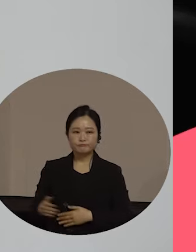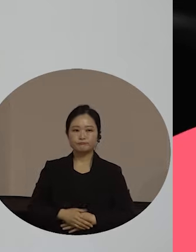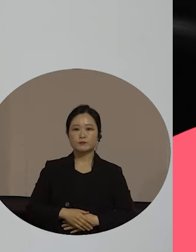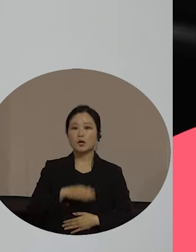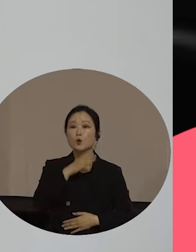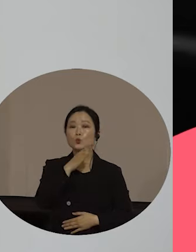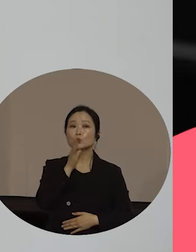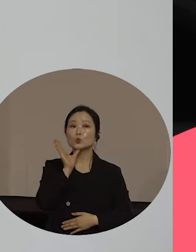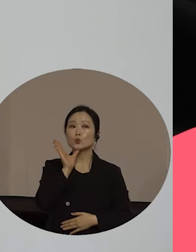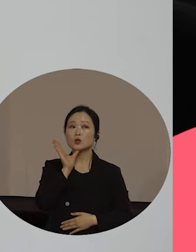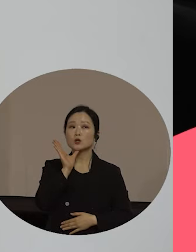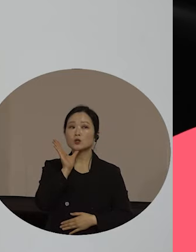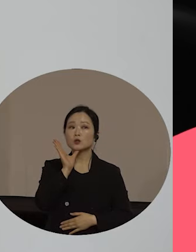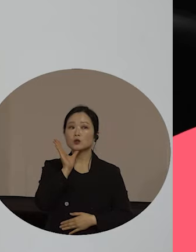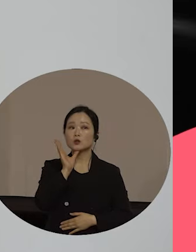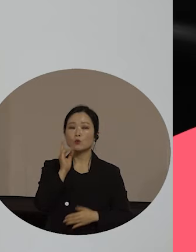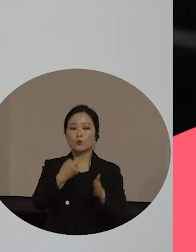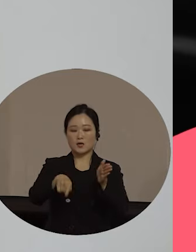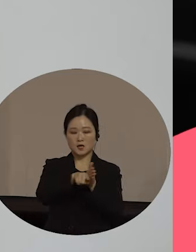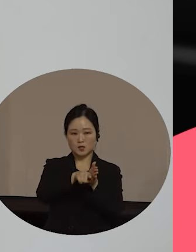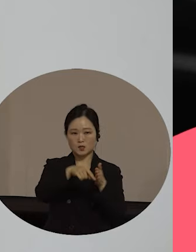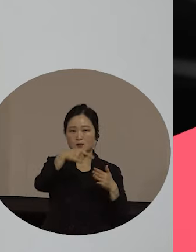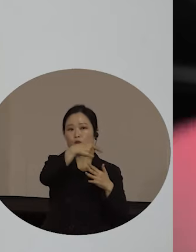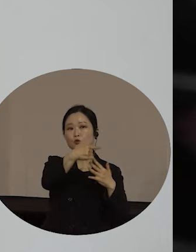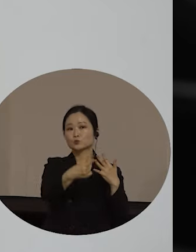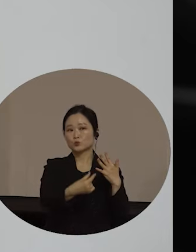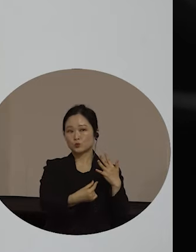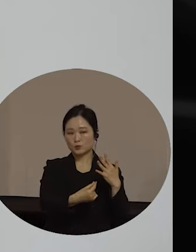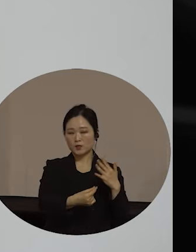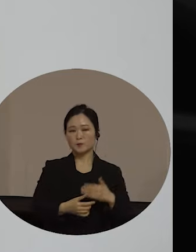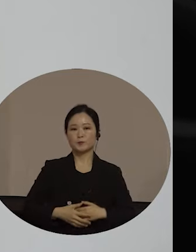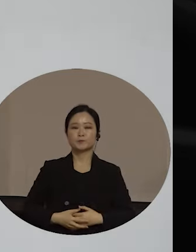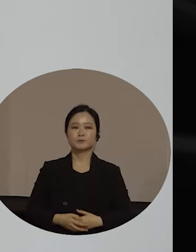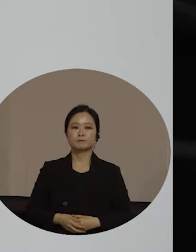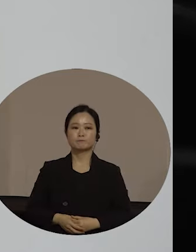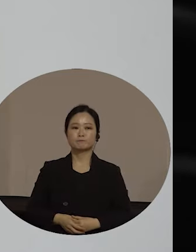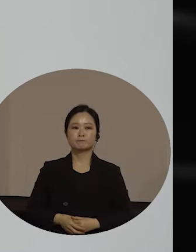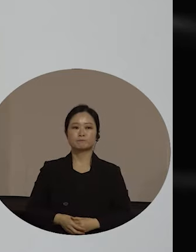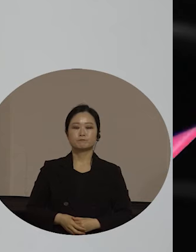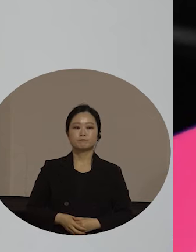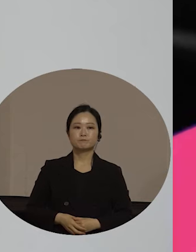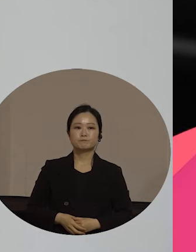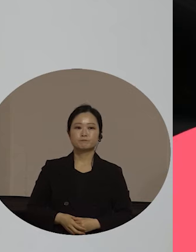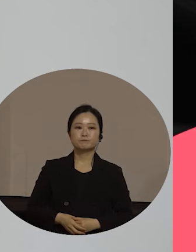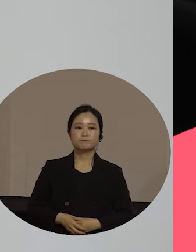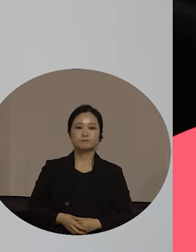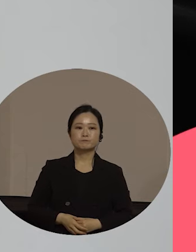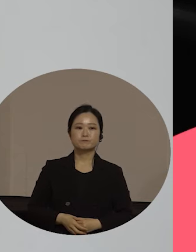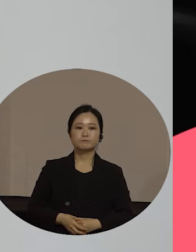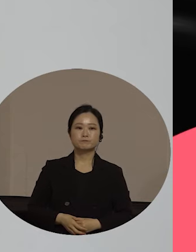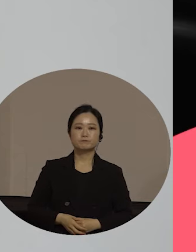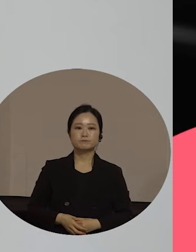어른 연극 프로그램이라고 이 영시니어나 아니면 그